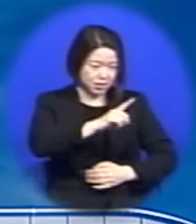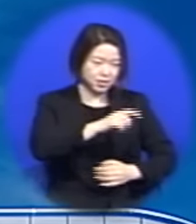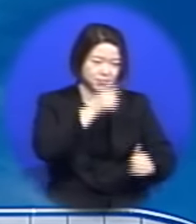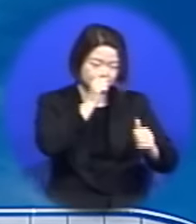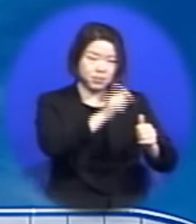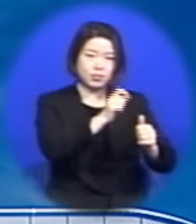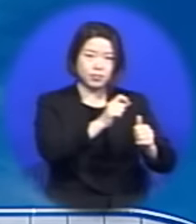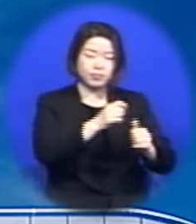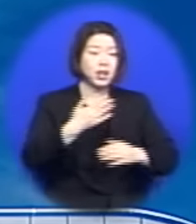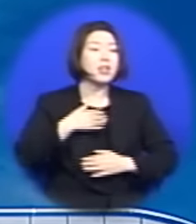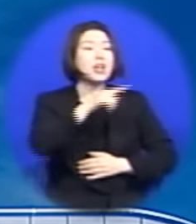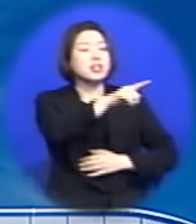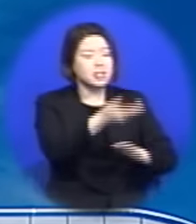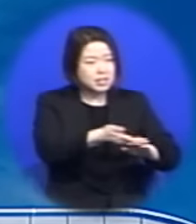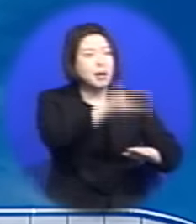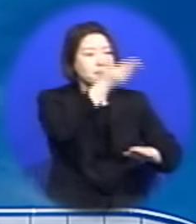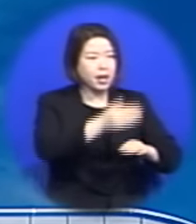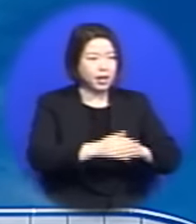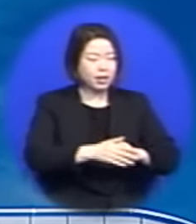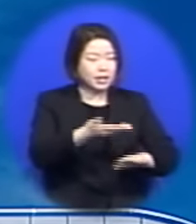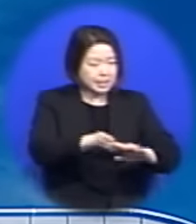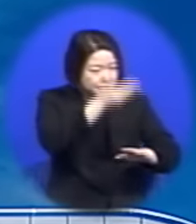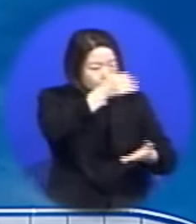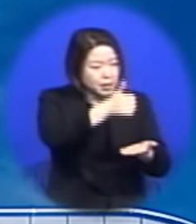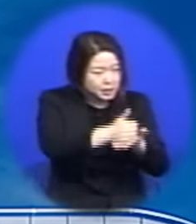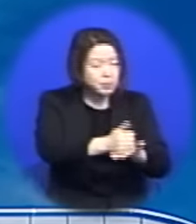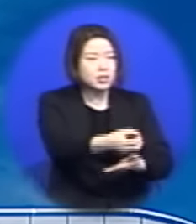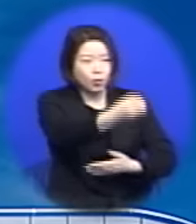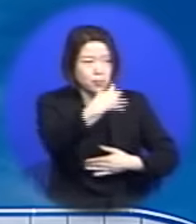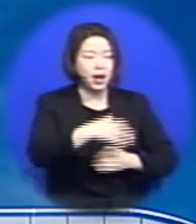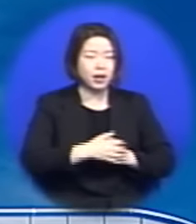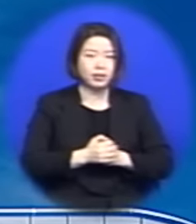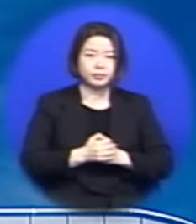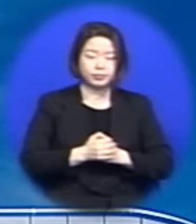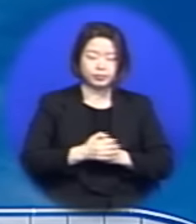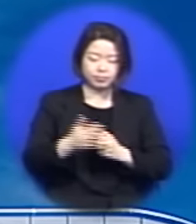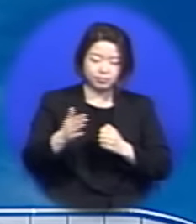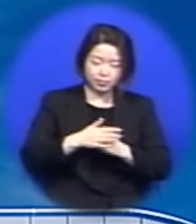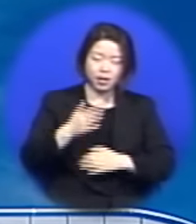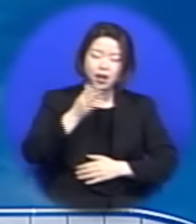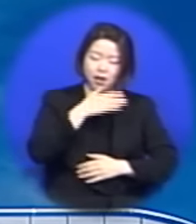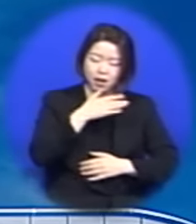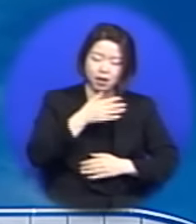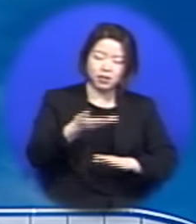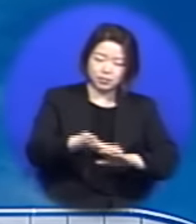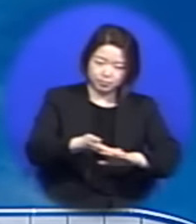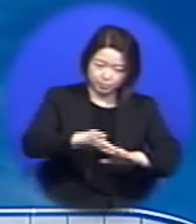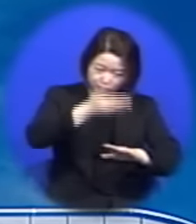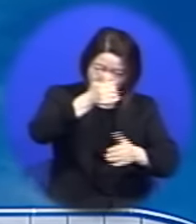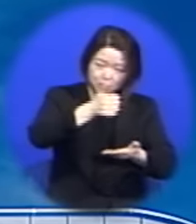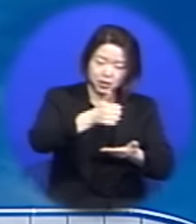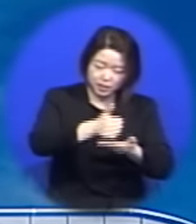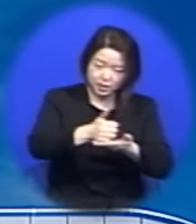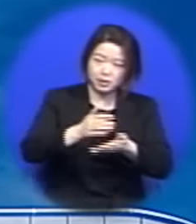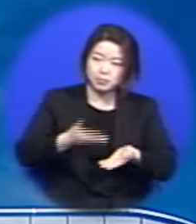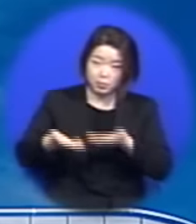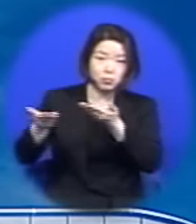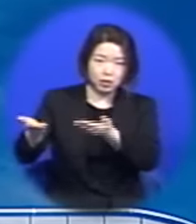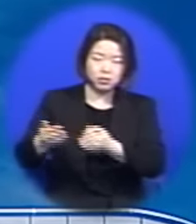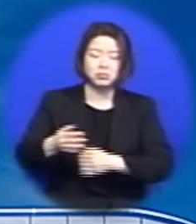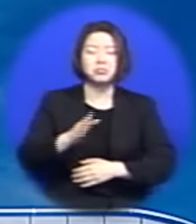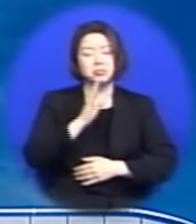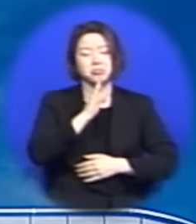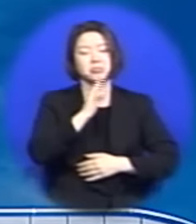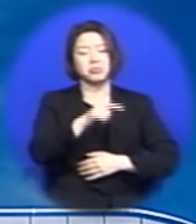선배야 님이라고 해 선배님 아 그래서 또 선배님 그래 그래야지 뭐 그러면서도